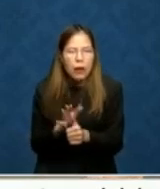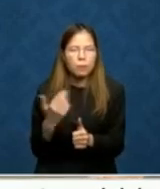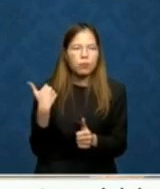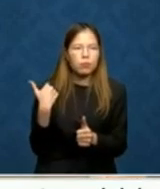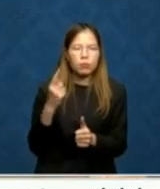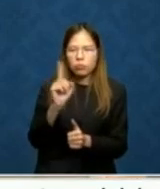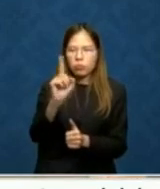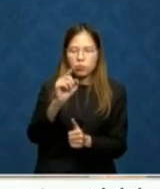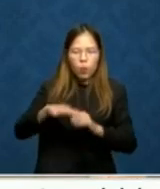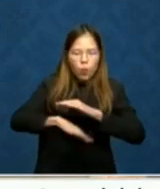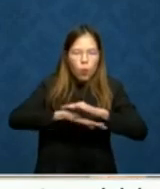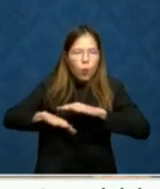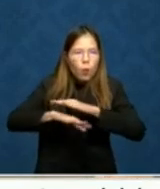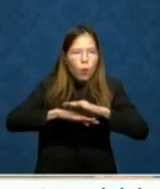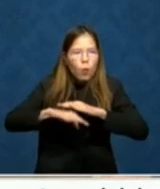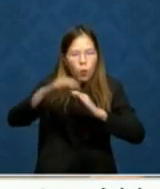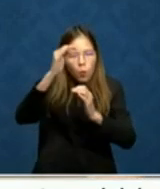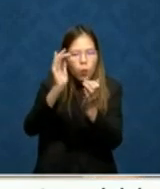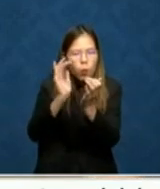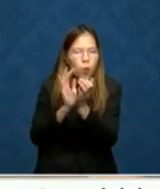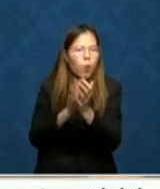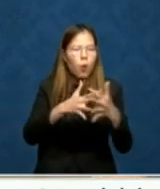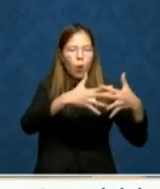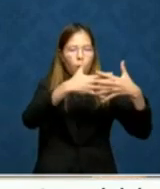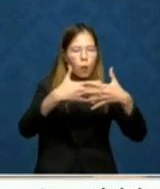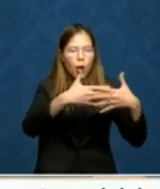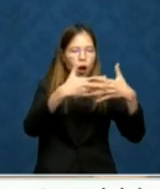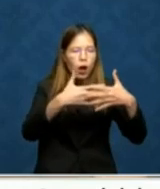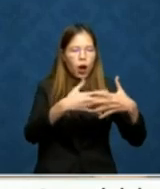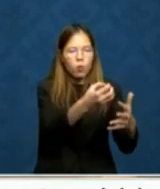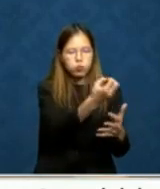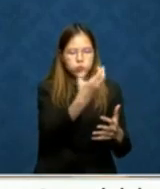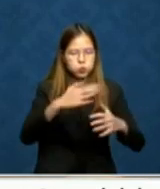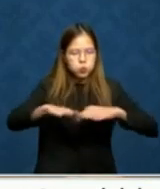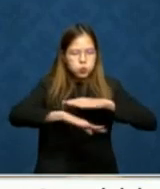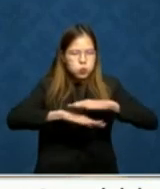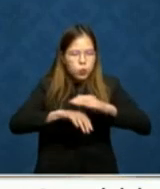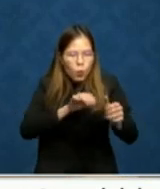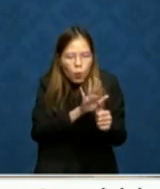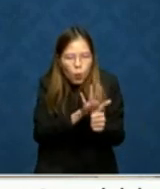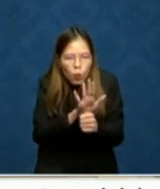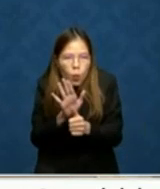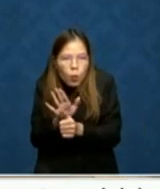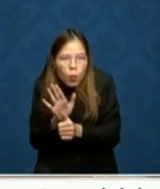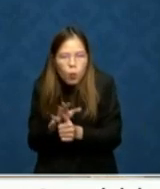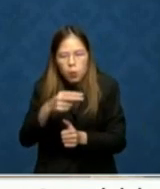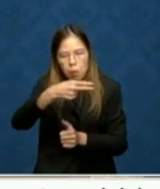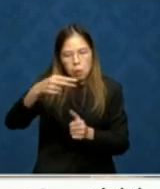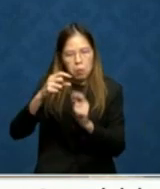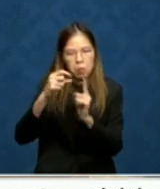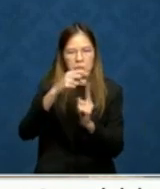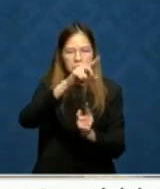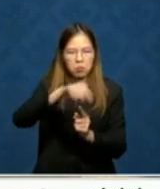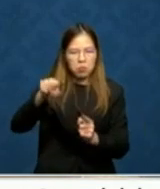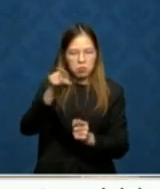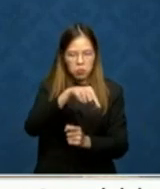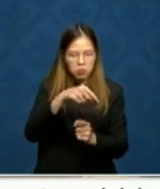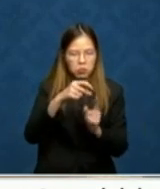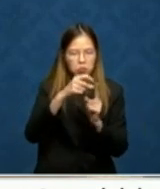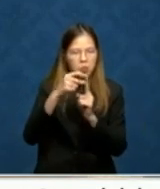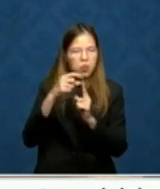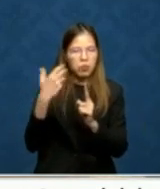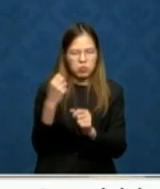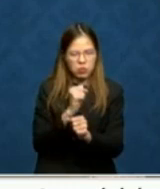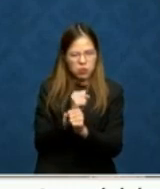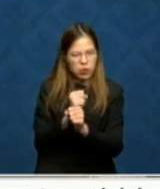ข้อมูลจากสำนักงานสืบสวนกลางแห่งสหรัฐอเมริกานะคะก็ได้ให้ข้อมูลเกี่ยวกับการสกดรอยตามหรือว่า stalking นะคะไว้ว่าพฤติกรรมที่บุคคลหนึ่ง